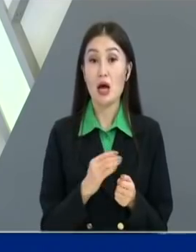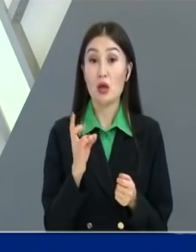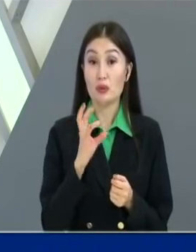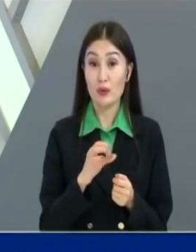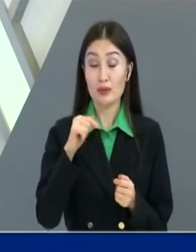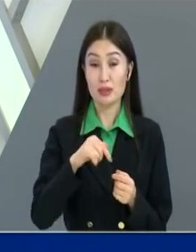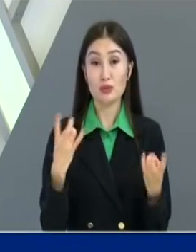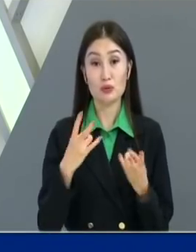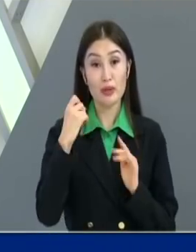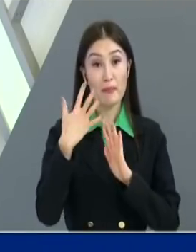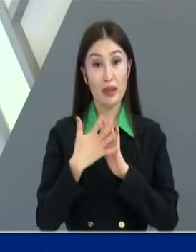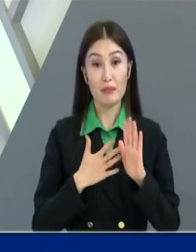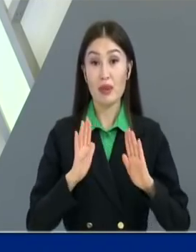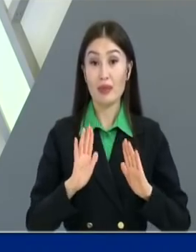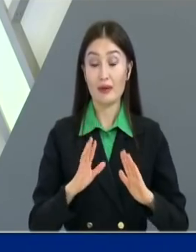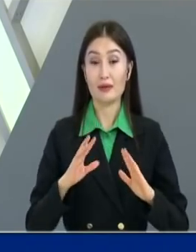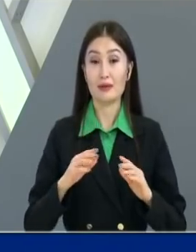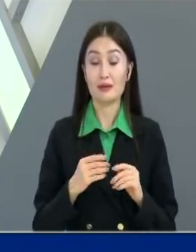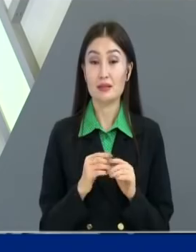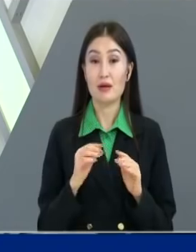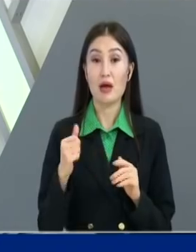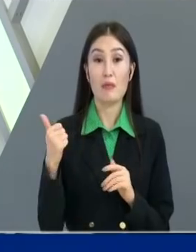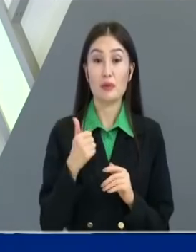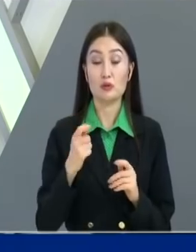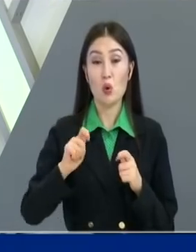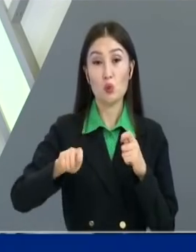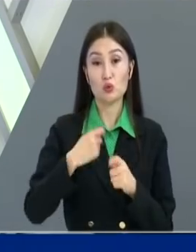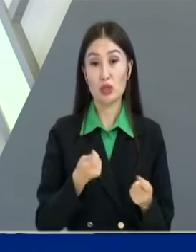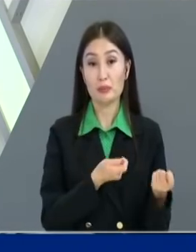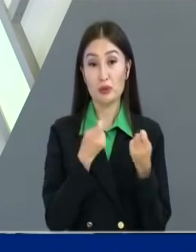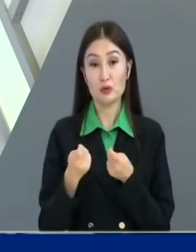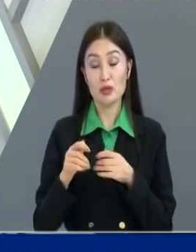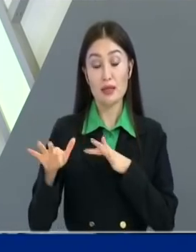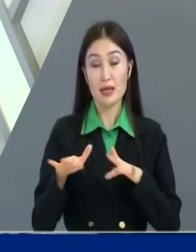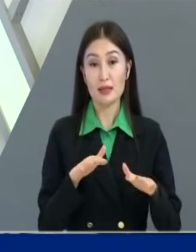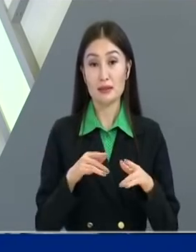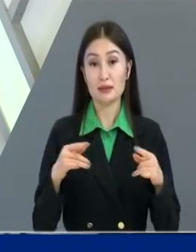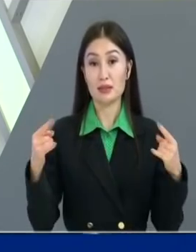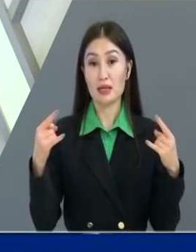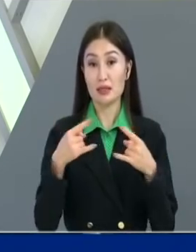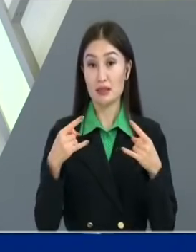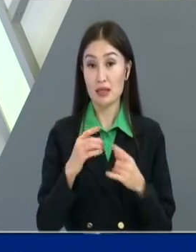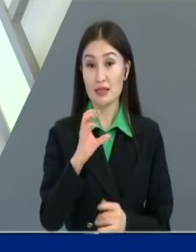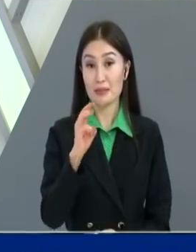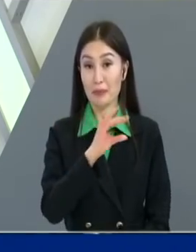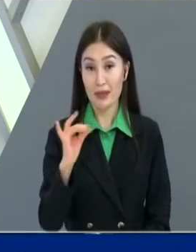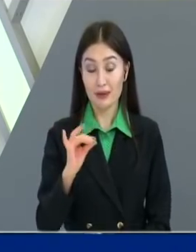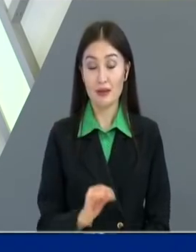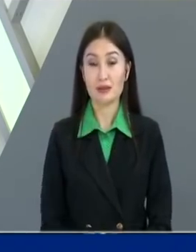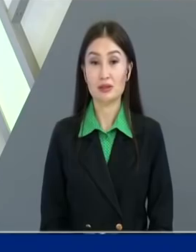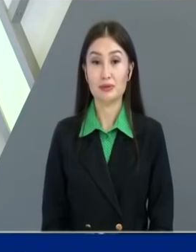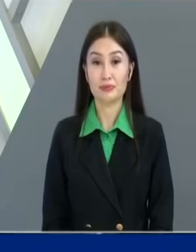Однако здесь нужно понимать, что такие действия прежде всего наносят ущерб деятельности медиа-организаций. Бегаим Бегалиева,